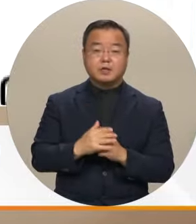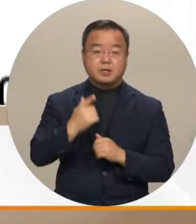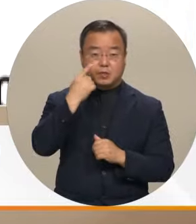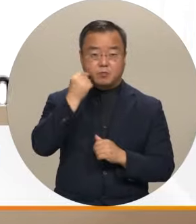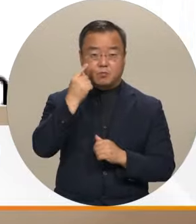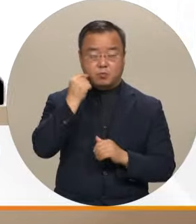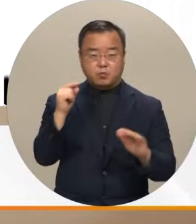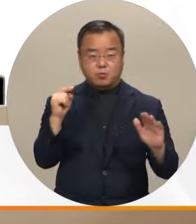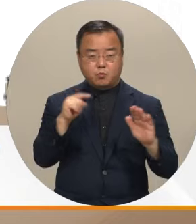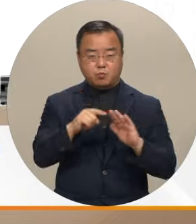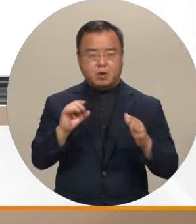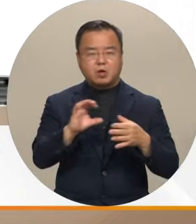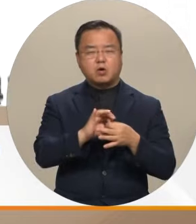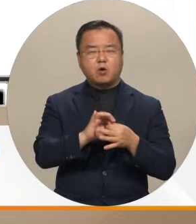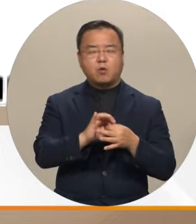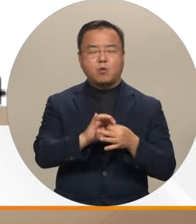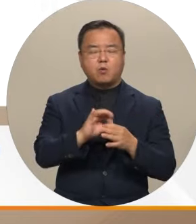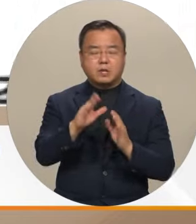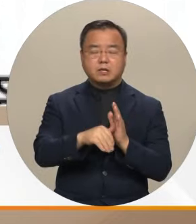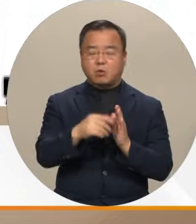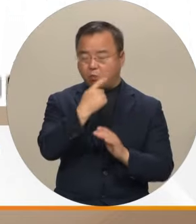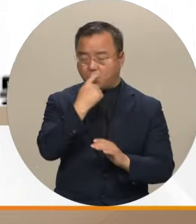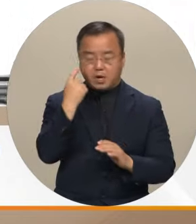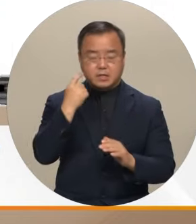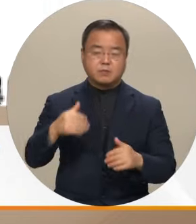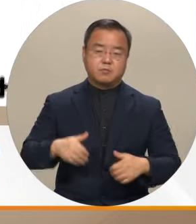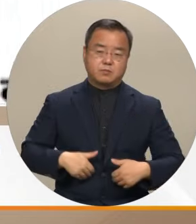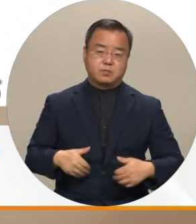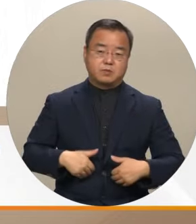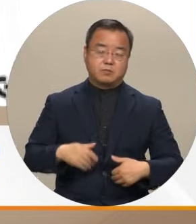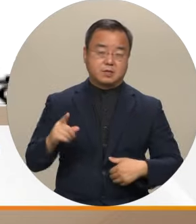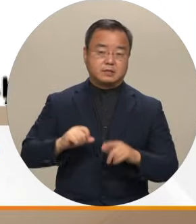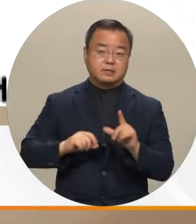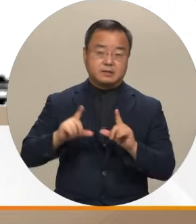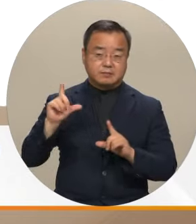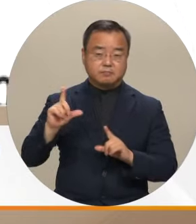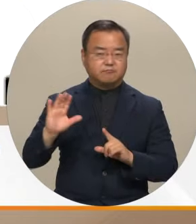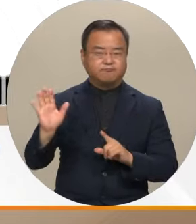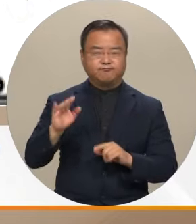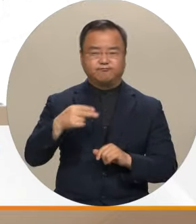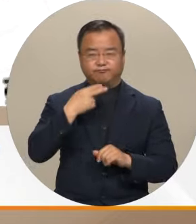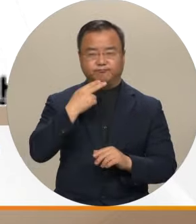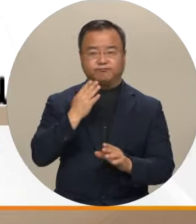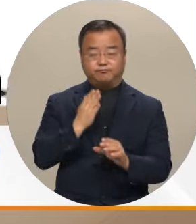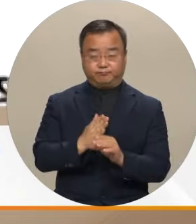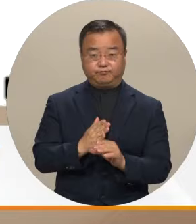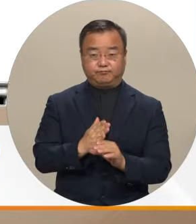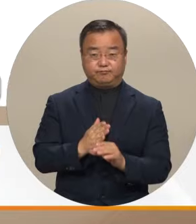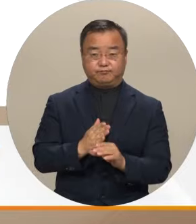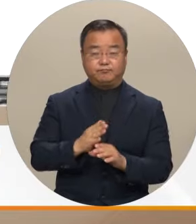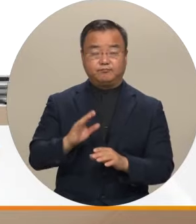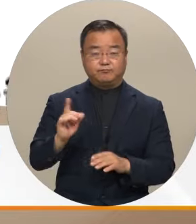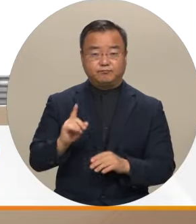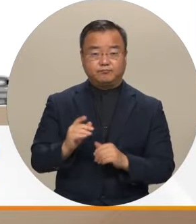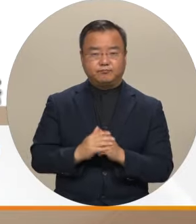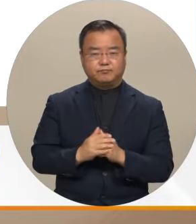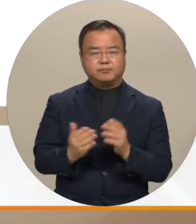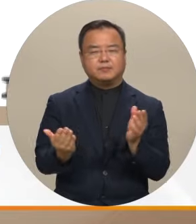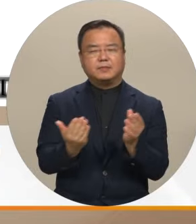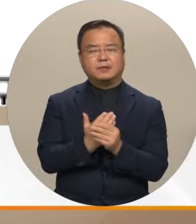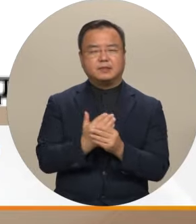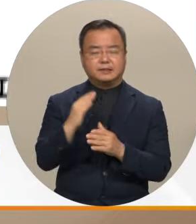들어오거나 이상한 행동으로 들어오면 다시 확인을 해야 되거든요 이제 그런 것들이 거의 대부분이 돼 있지 않아서 약간 이제 사후 약방문 같은